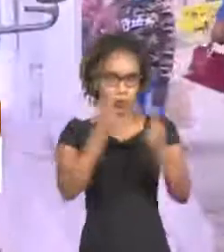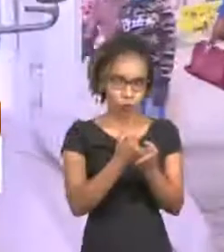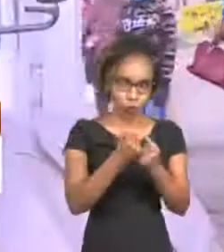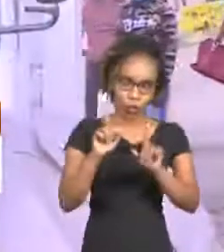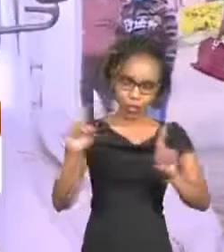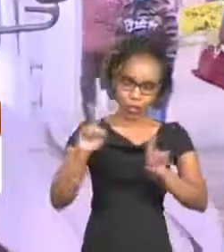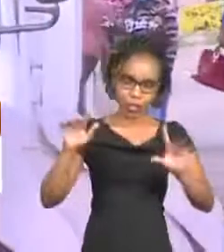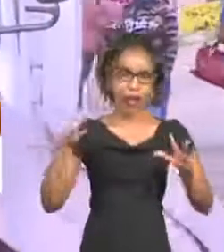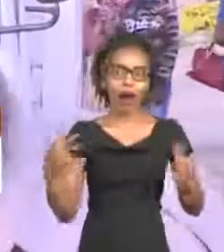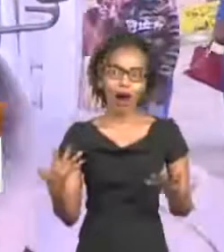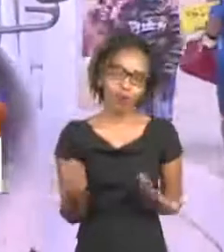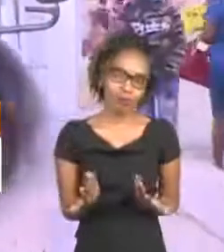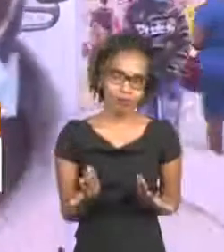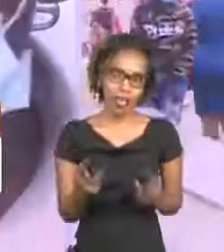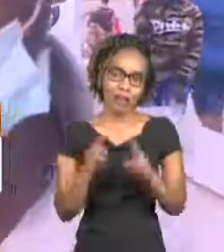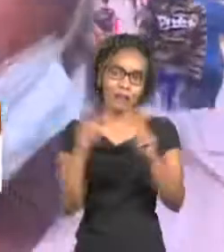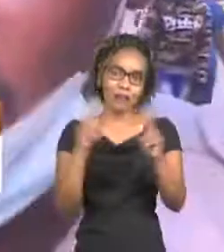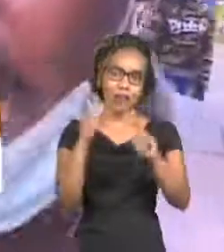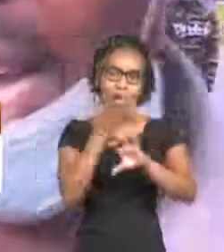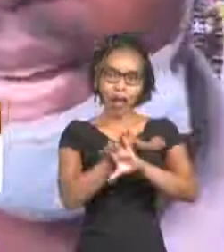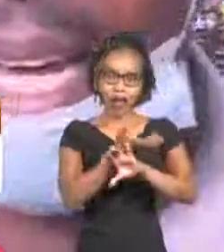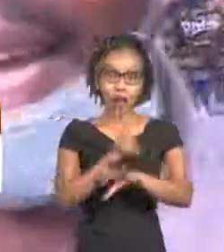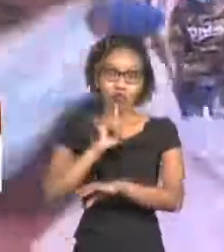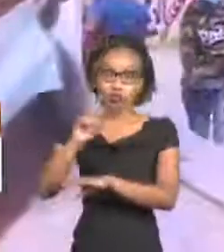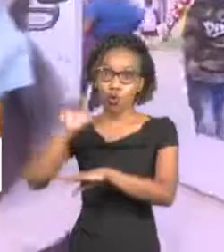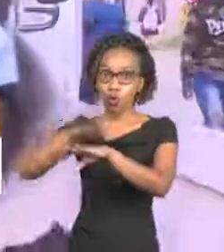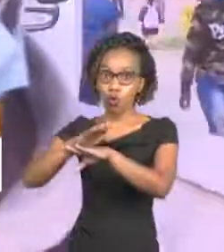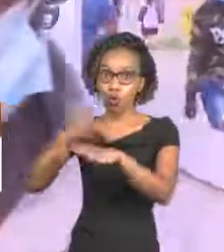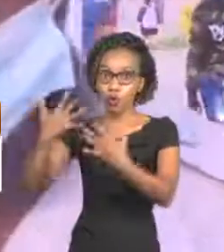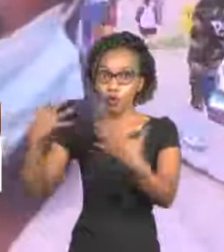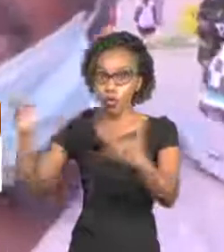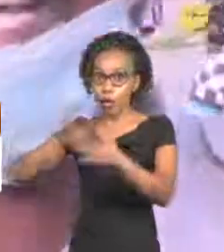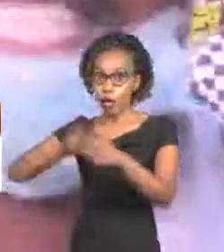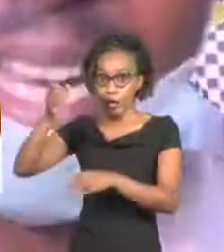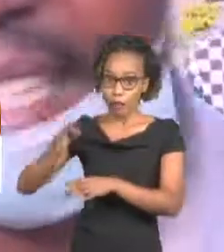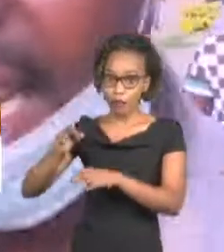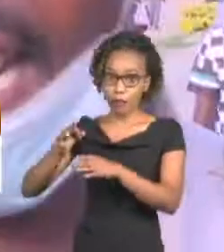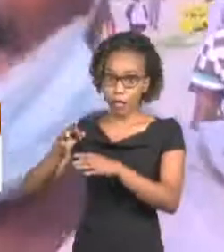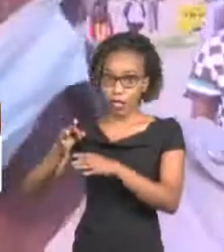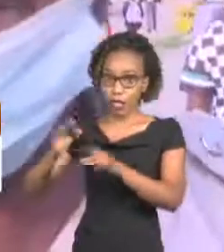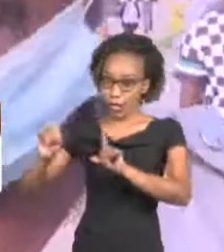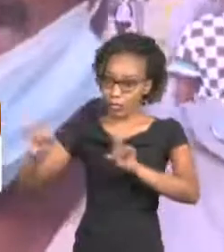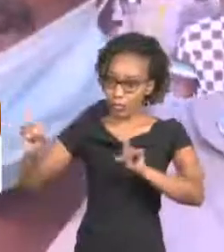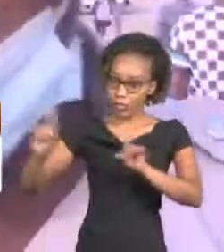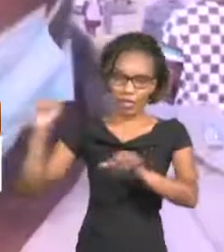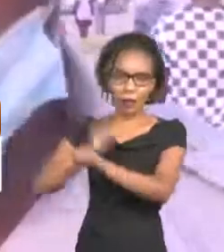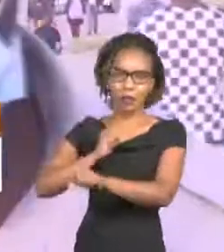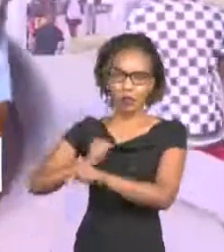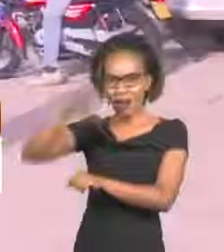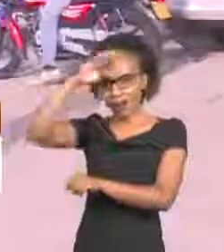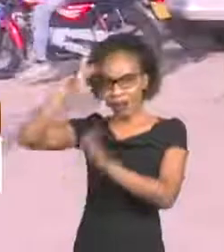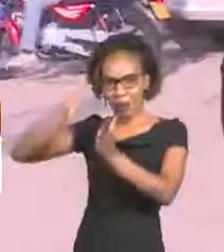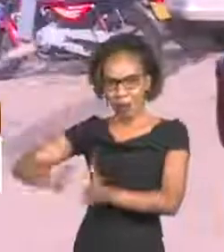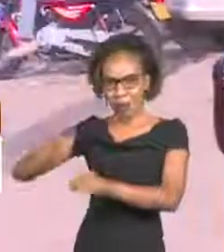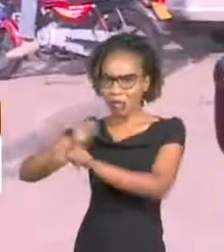hii. Itakuwa noma. So ile kitu poa. Kama ni kukepu distance wajue ye itaeza kana. Mlevi haezi make